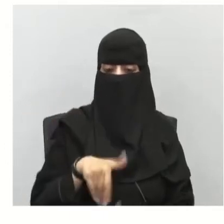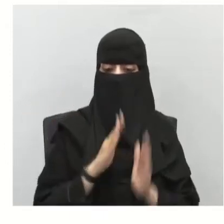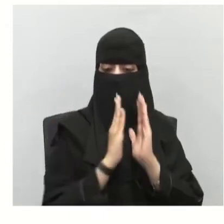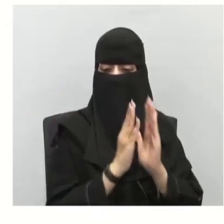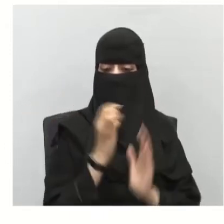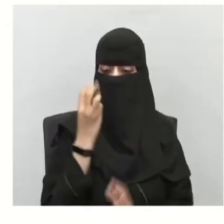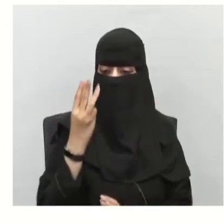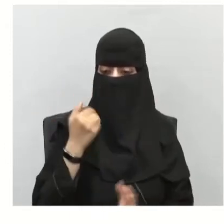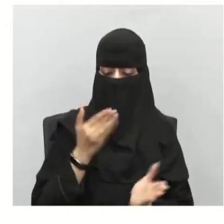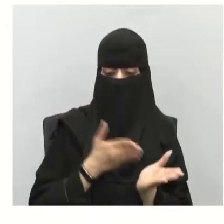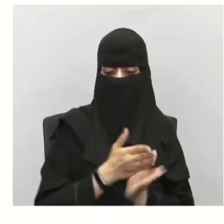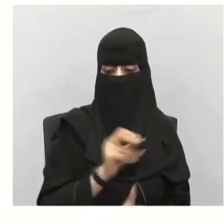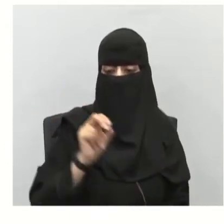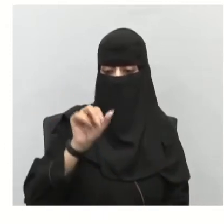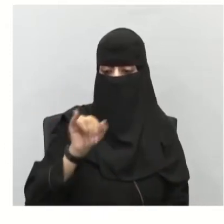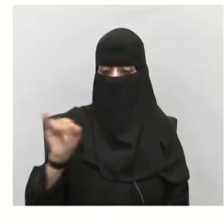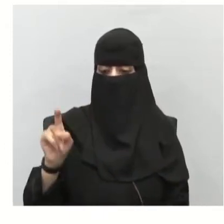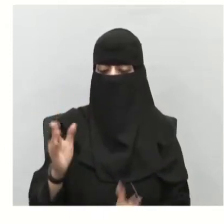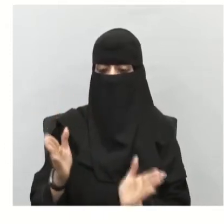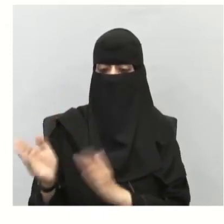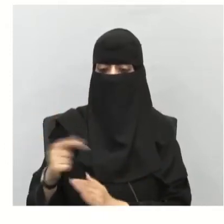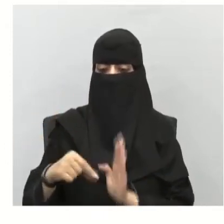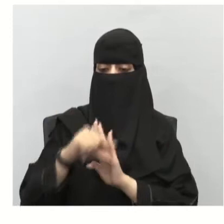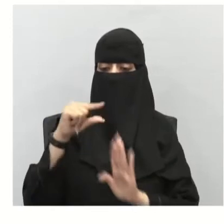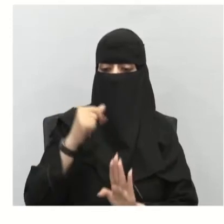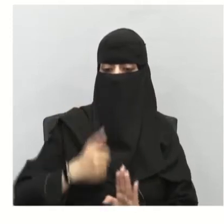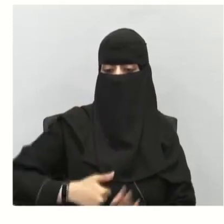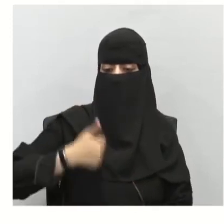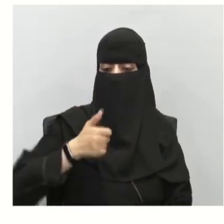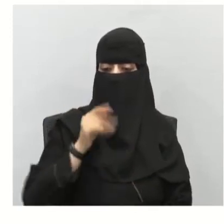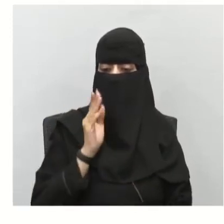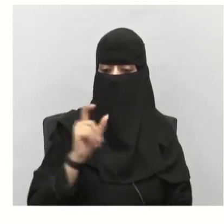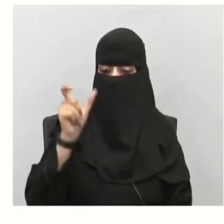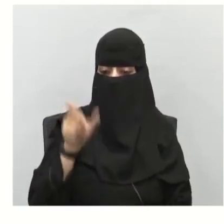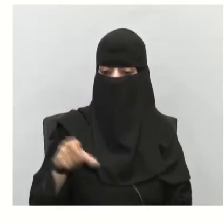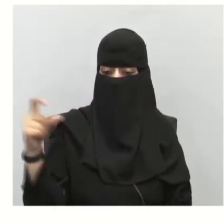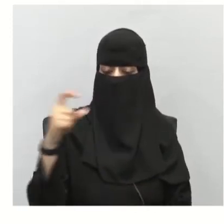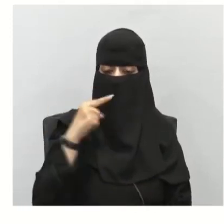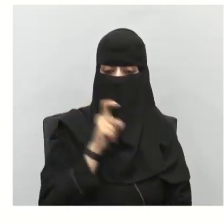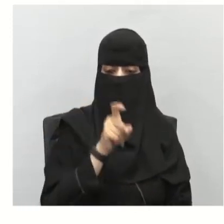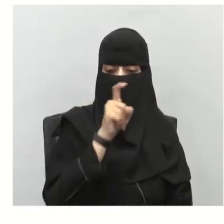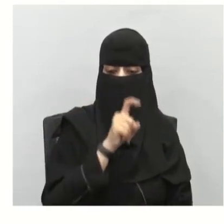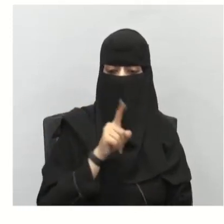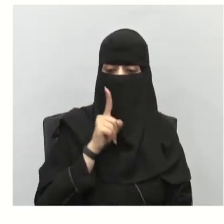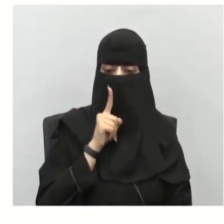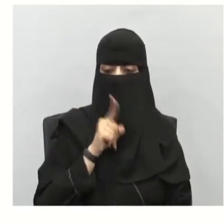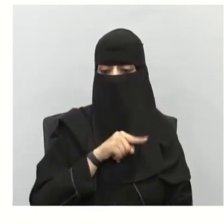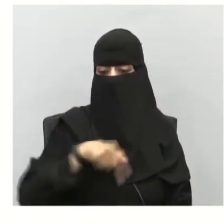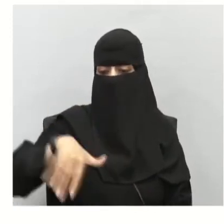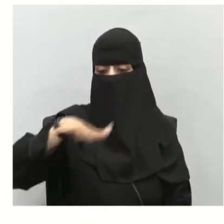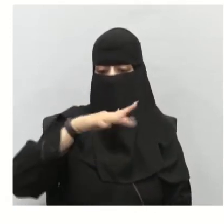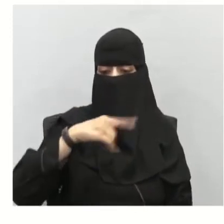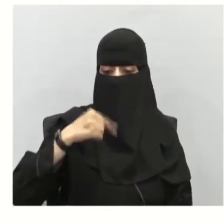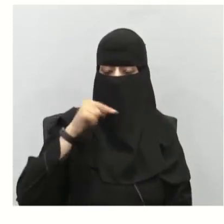الثالثة مجال الوحدة قيمي، عنوان الوحدة أخلاق المسلم. سئلت عائشة رضي الله عنها